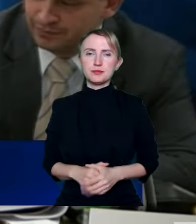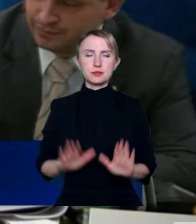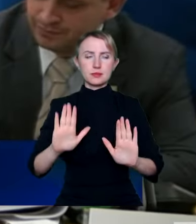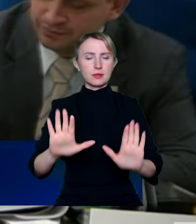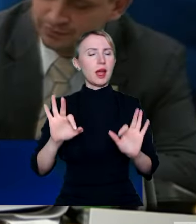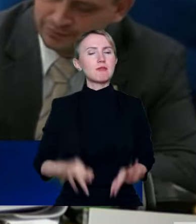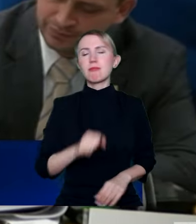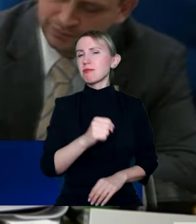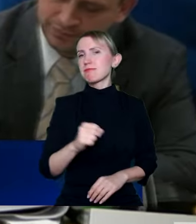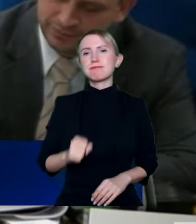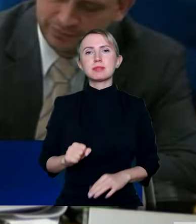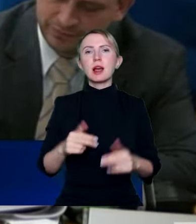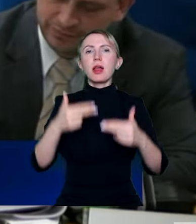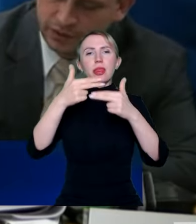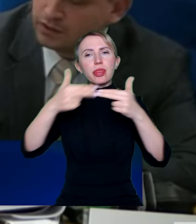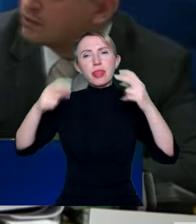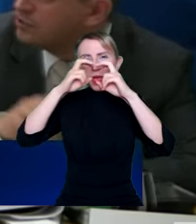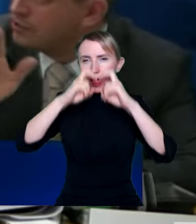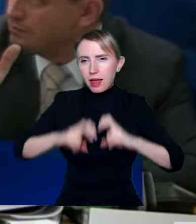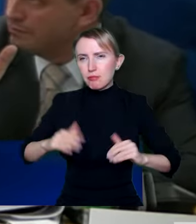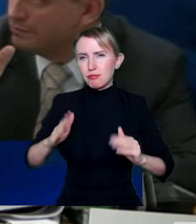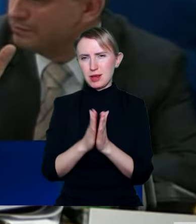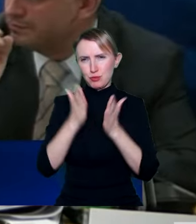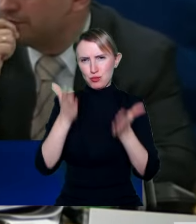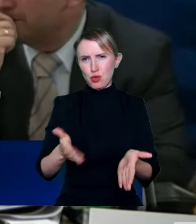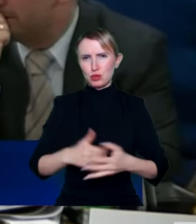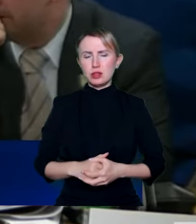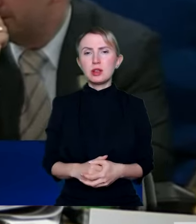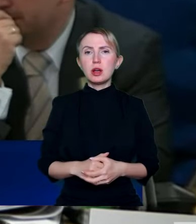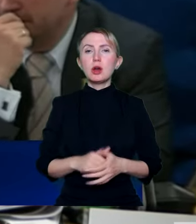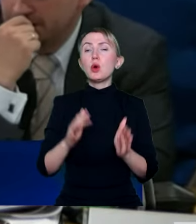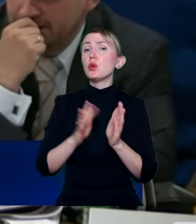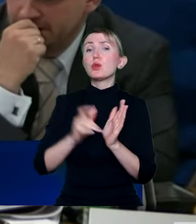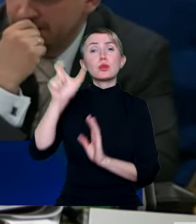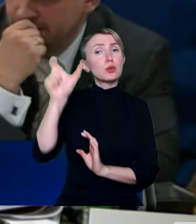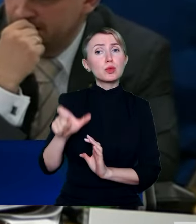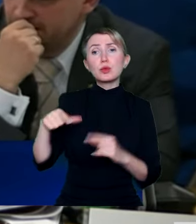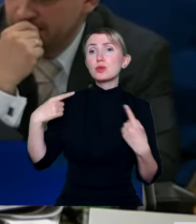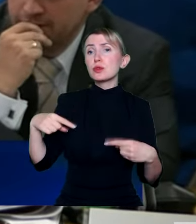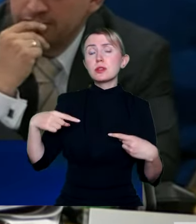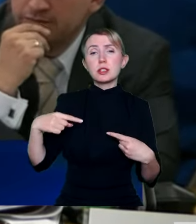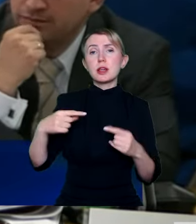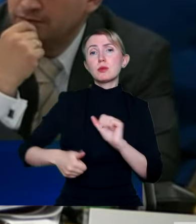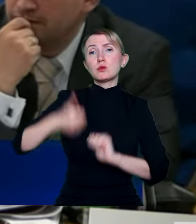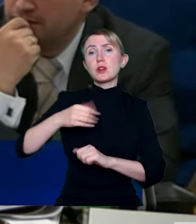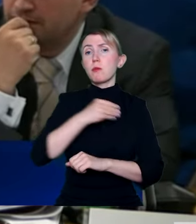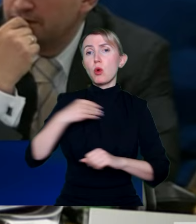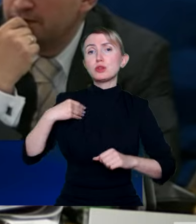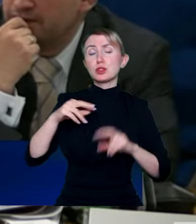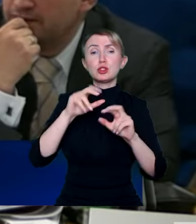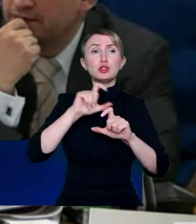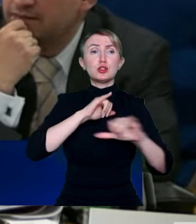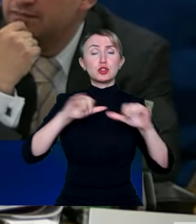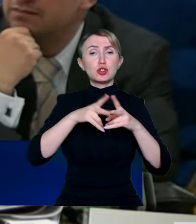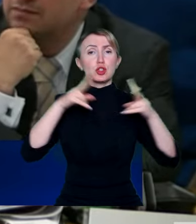Panie pośle, merytorycznie, bardzo proszę, Donald Tusk nie był szefem polskiego rządu w latach, które badamy.